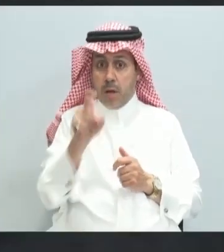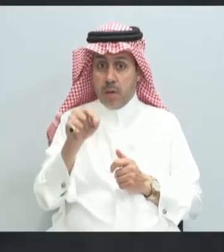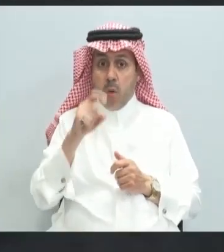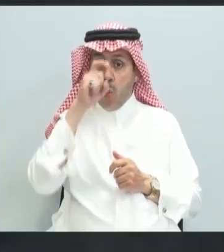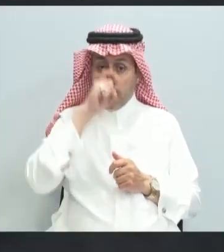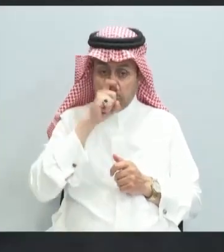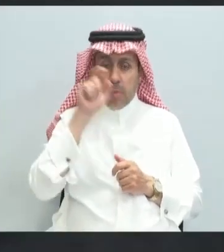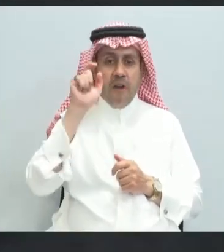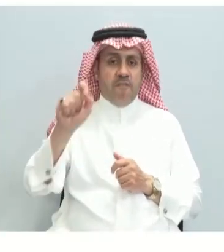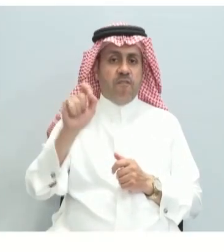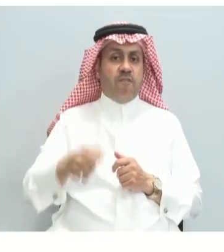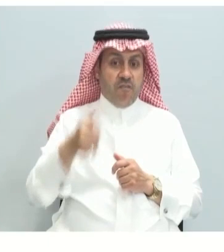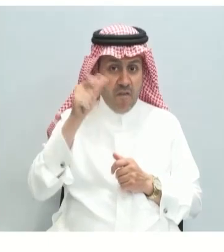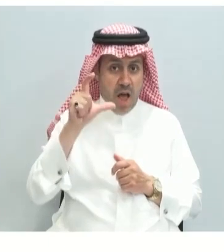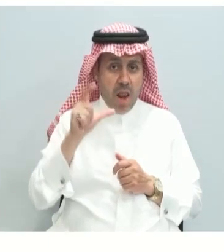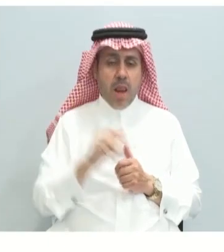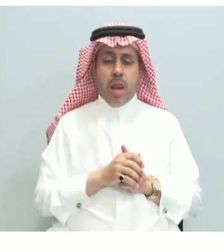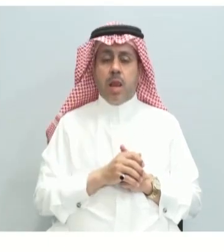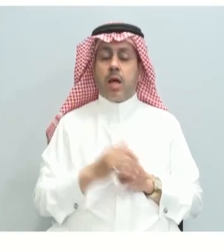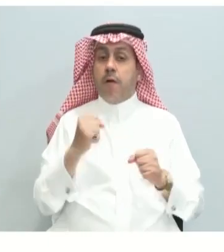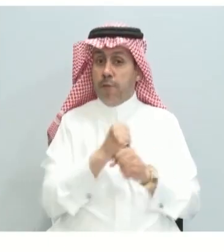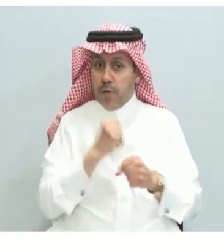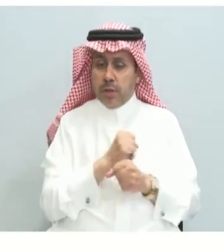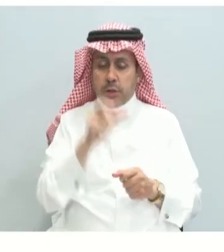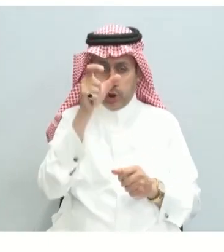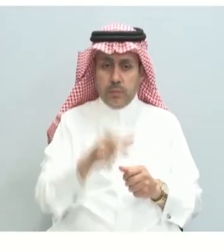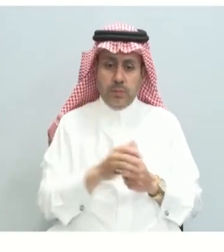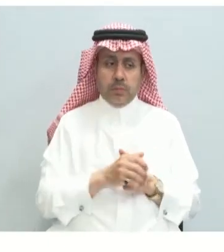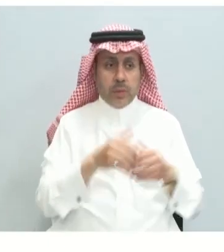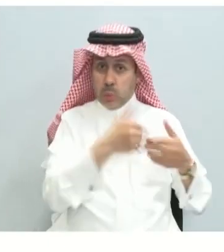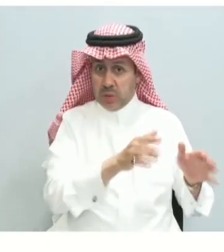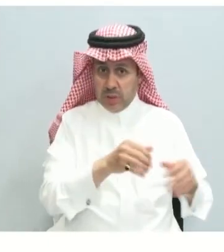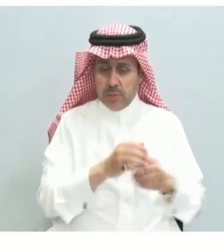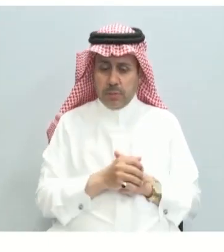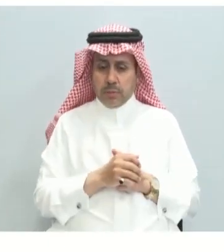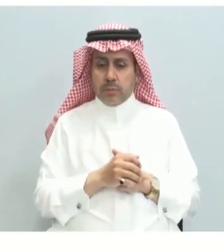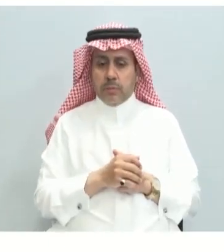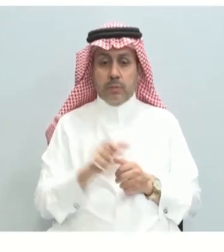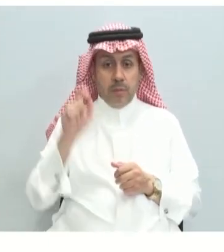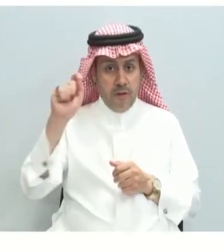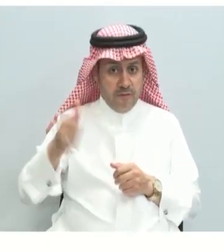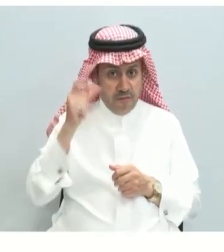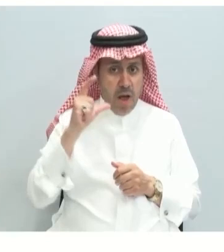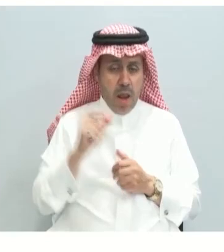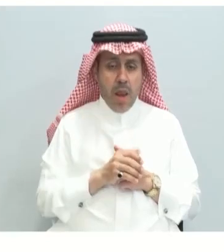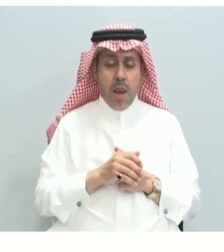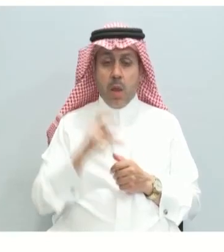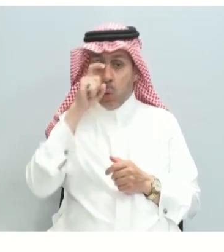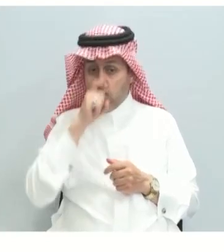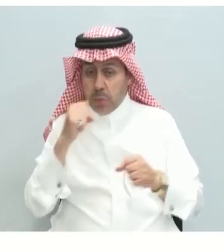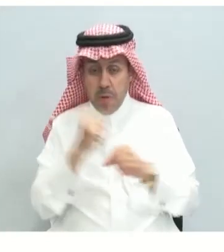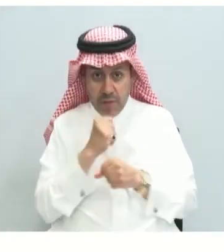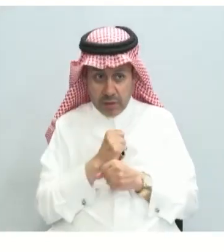يوجب الفعل فعل شيء أو تركه؟ إذا تفاءل